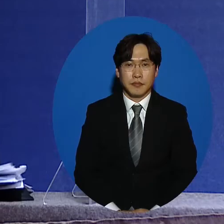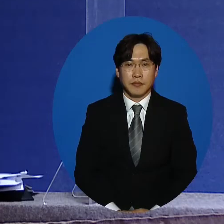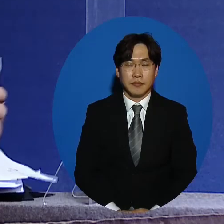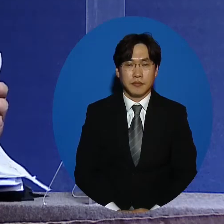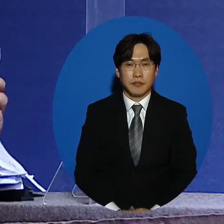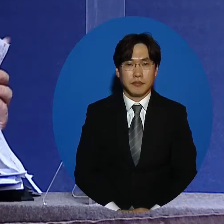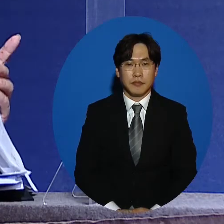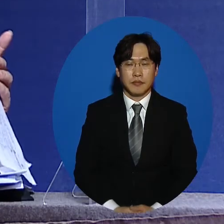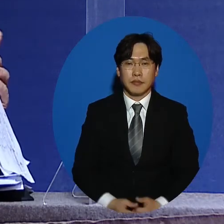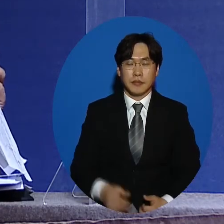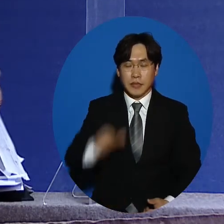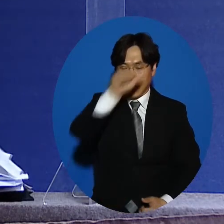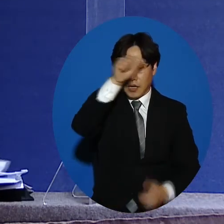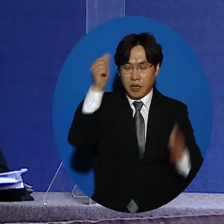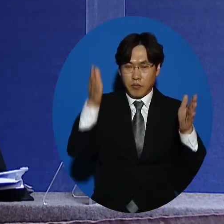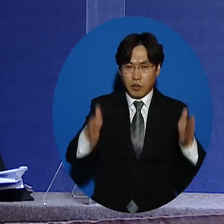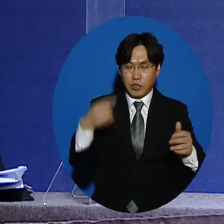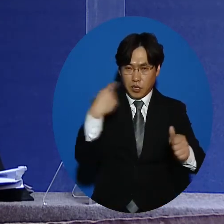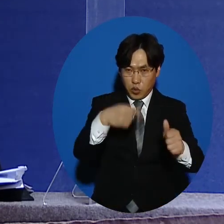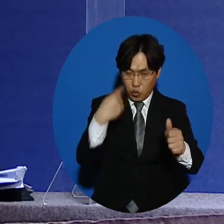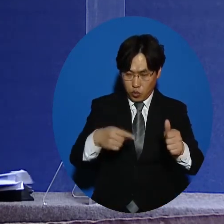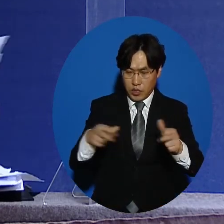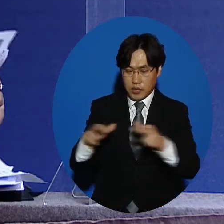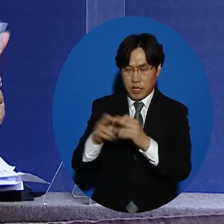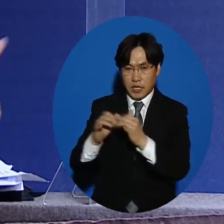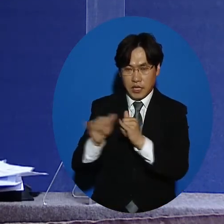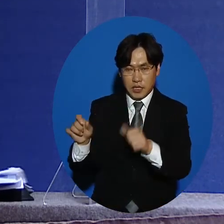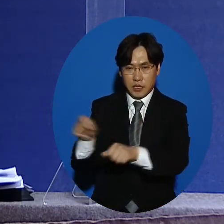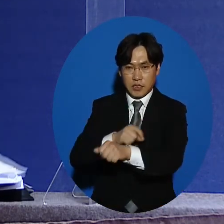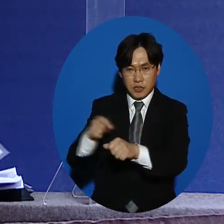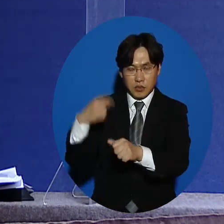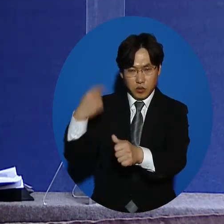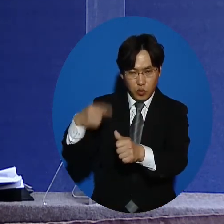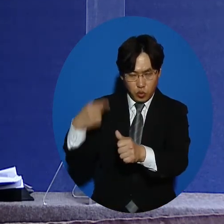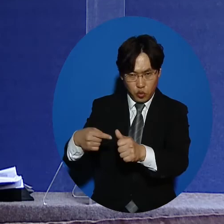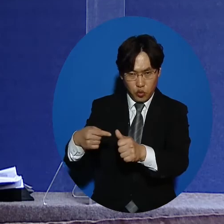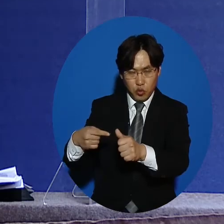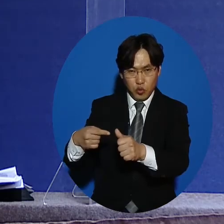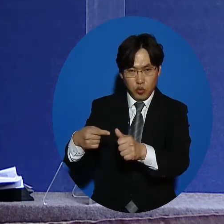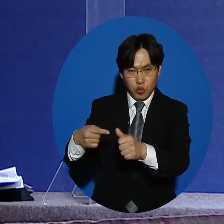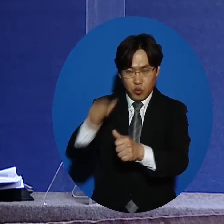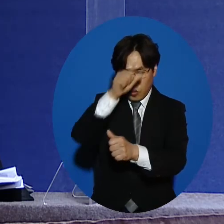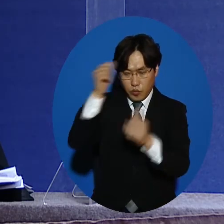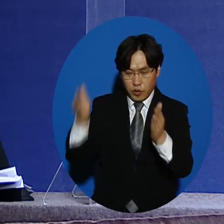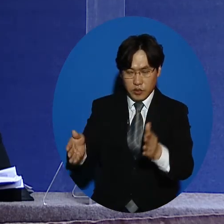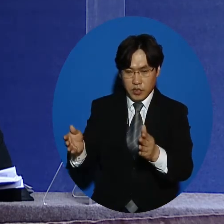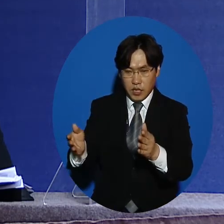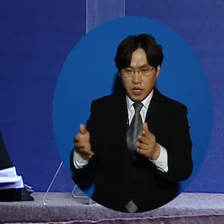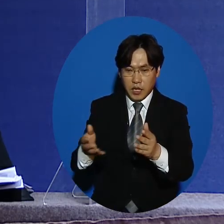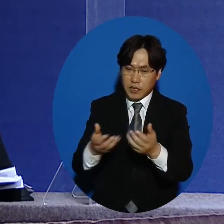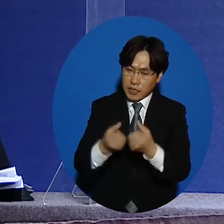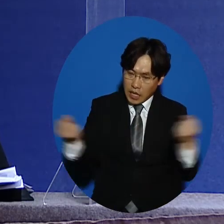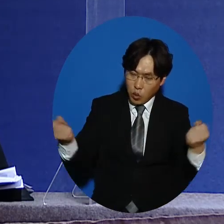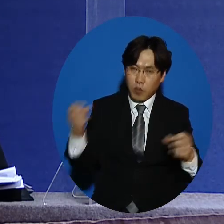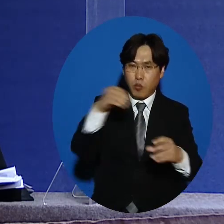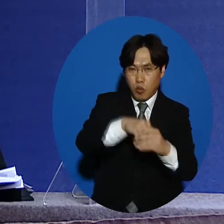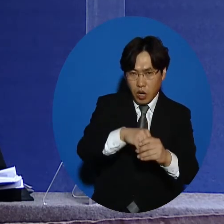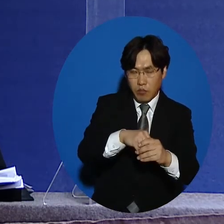전적으로 장애인 평생 교육에 대해서 그 현장에서 하시는 우리 박사님 말씀은